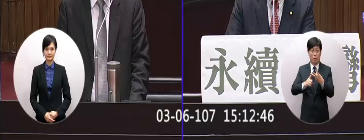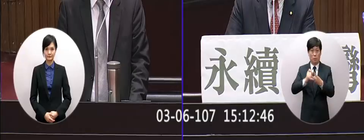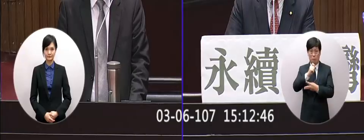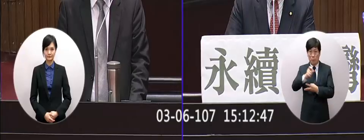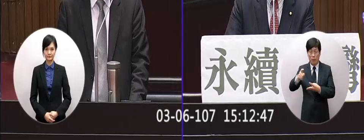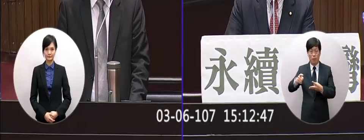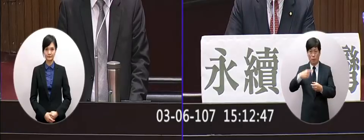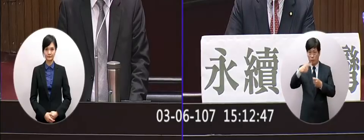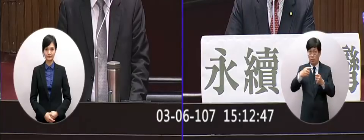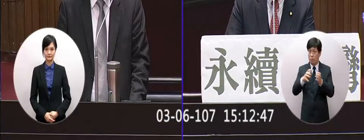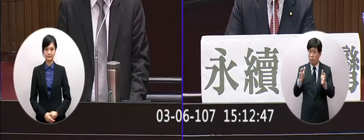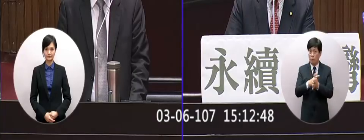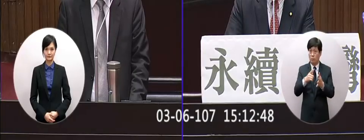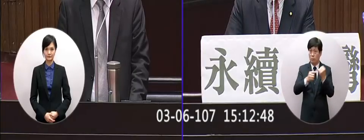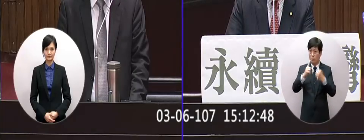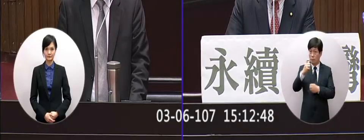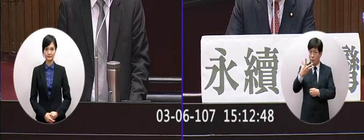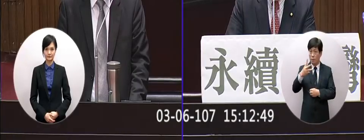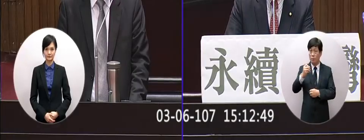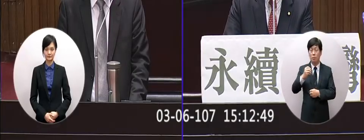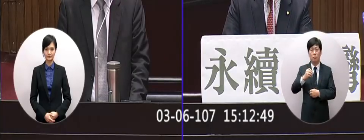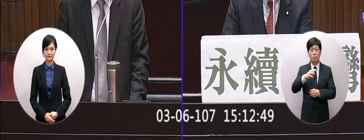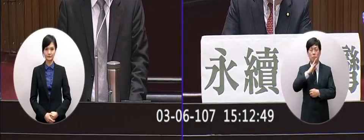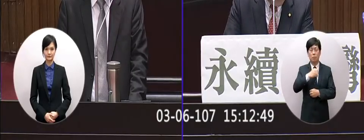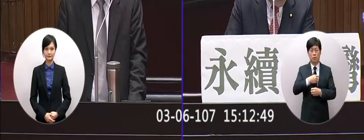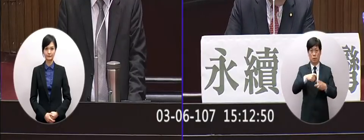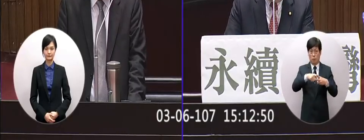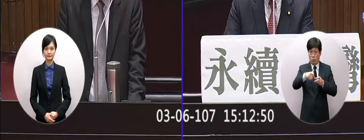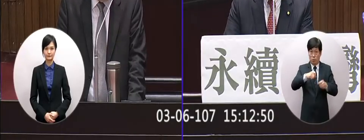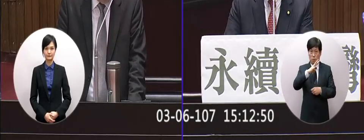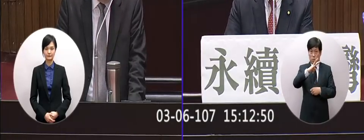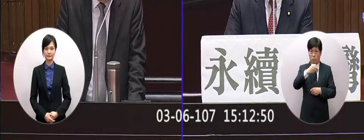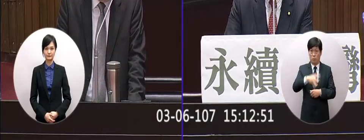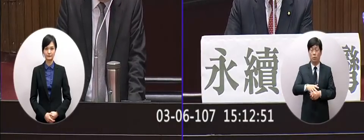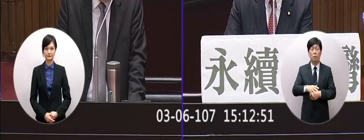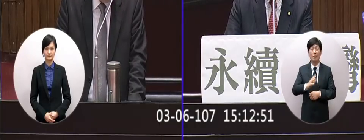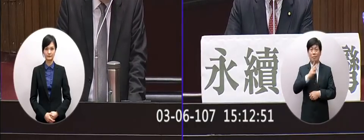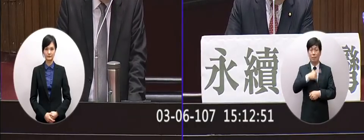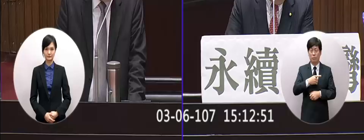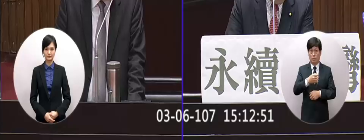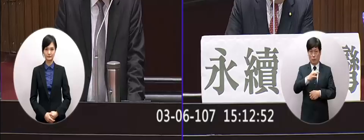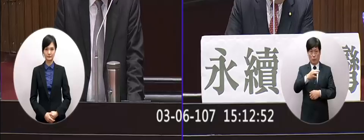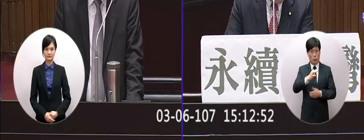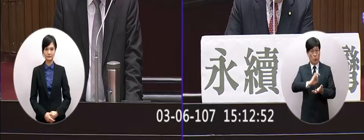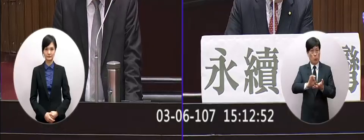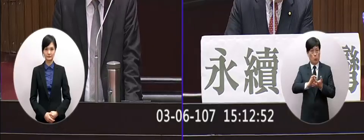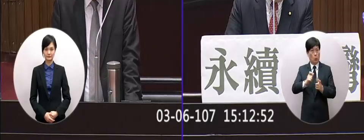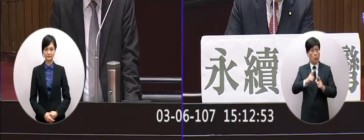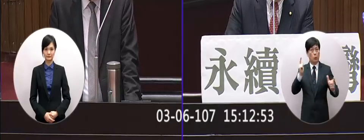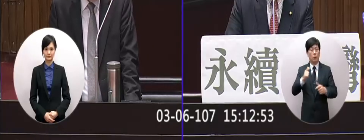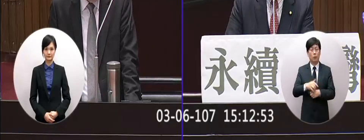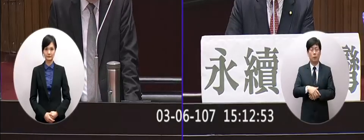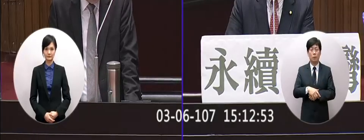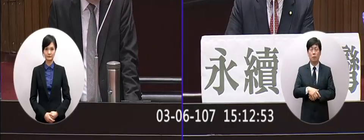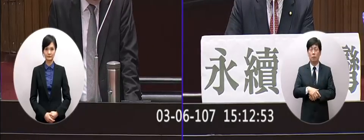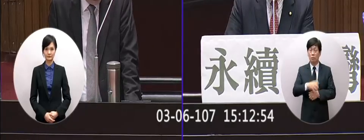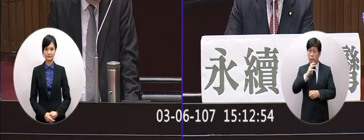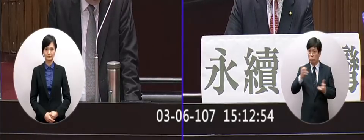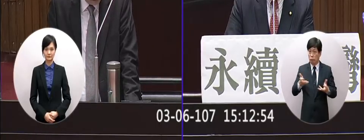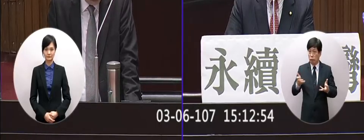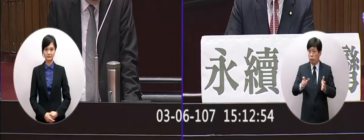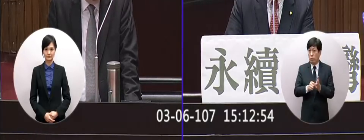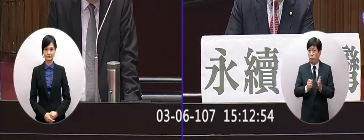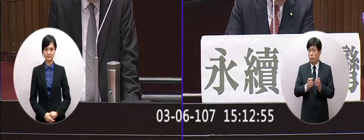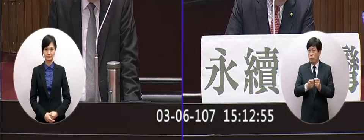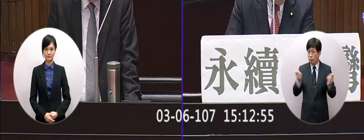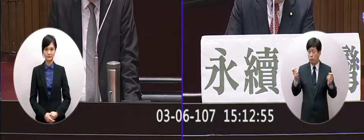年有18万件，而工程的部分有占了4万多件，而工程的金额是很庞大的，它的施工的期程很